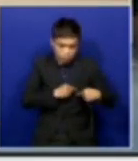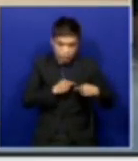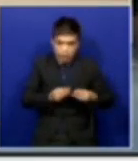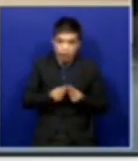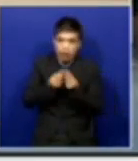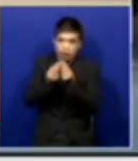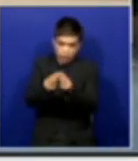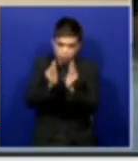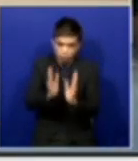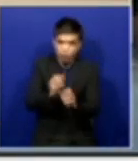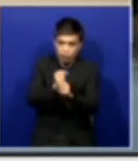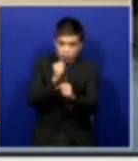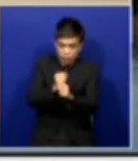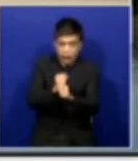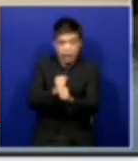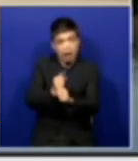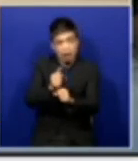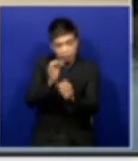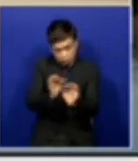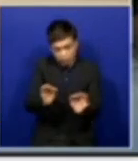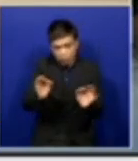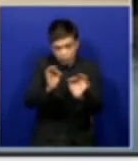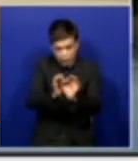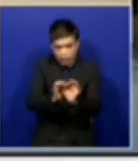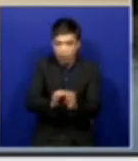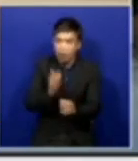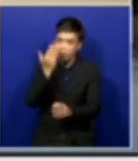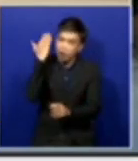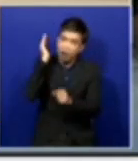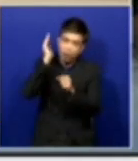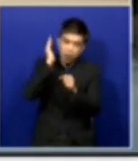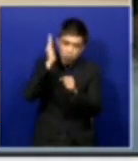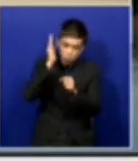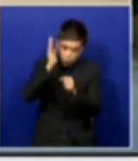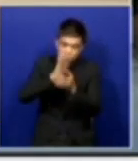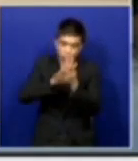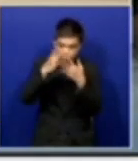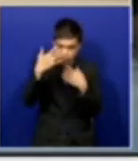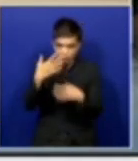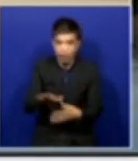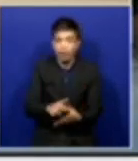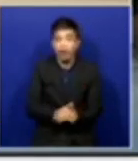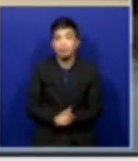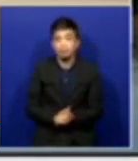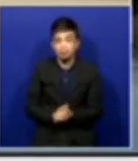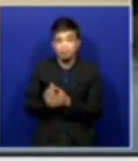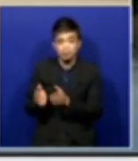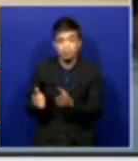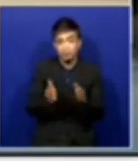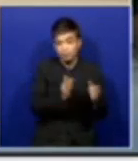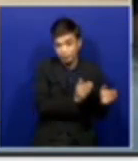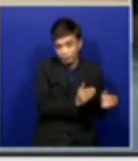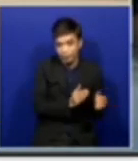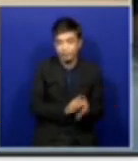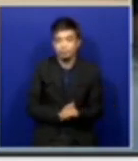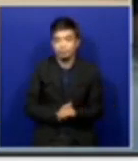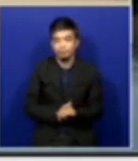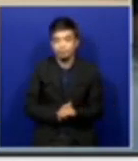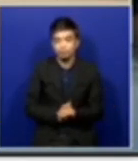ปรายมามากในงบประมาณเรื่องของเงินกู้แล้วนะครับนี่ส่วนของกระทรวงคมนาคมนะ